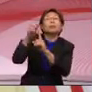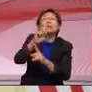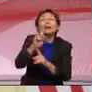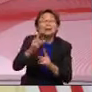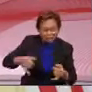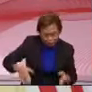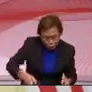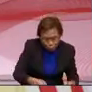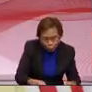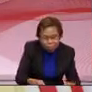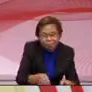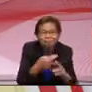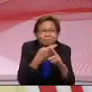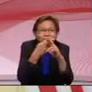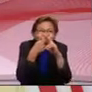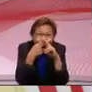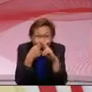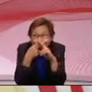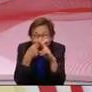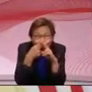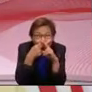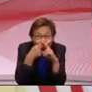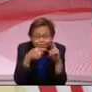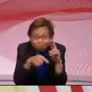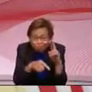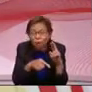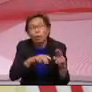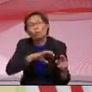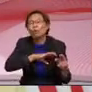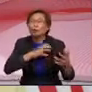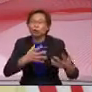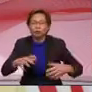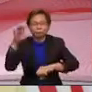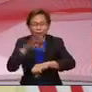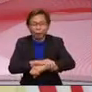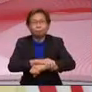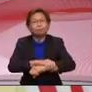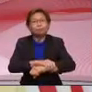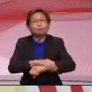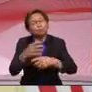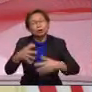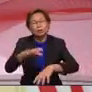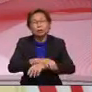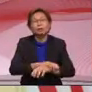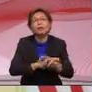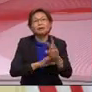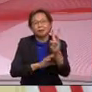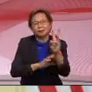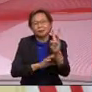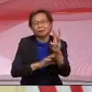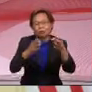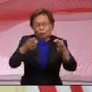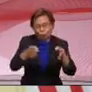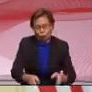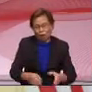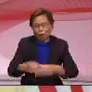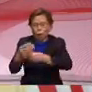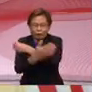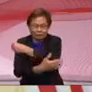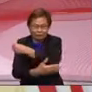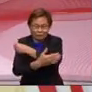tikus. PDRM telah berjaya menahan 6 warga negara asing